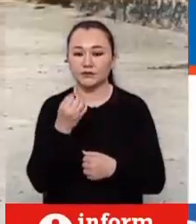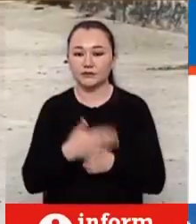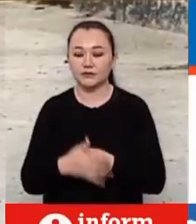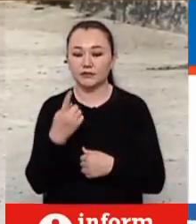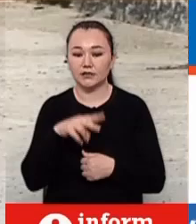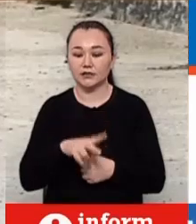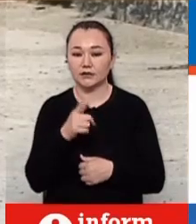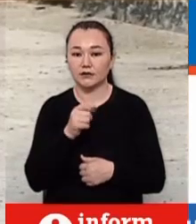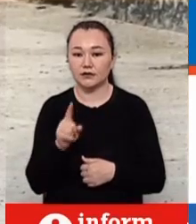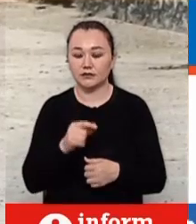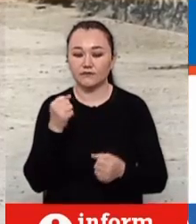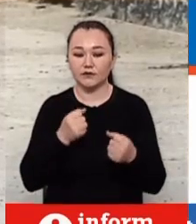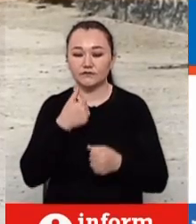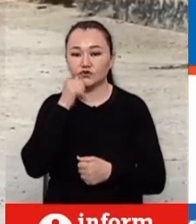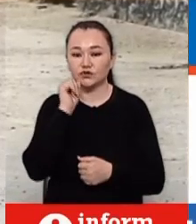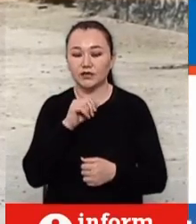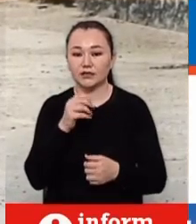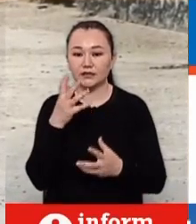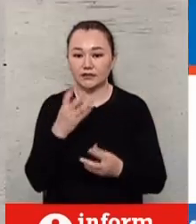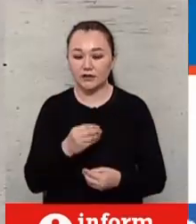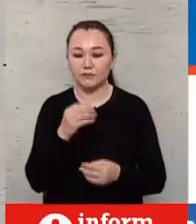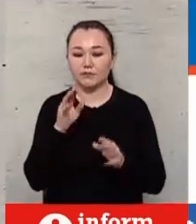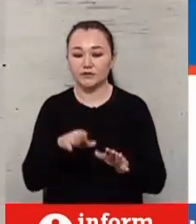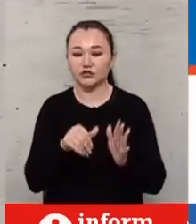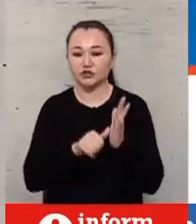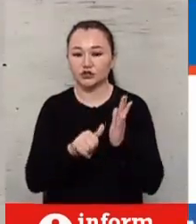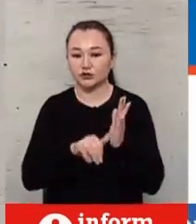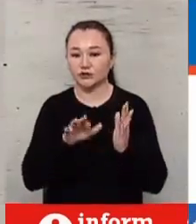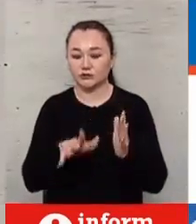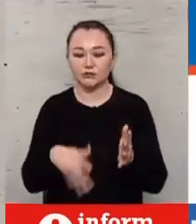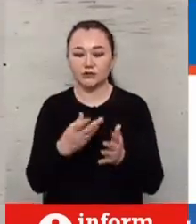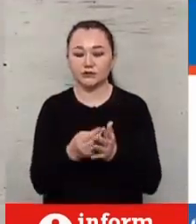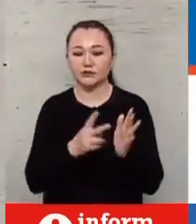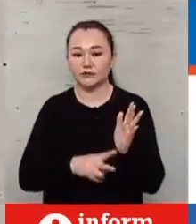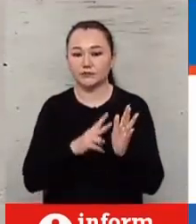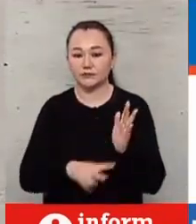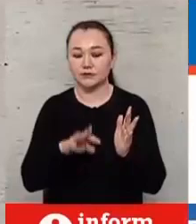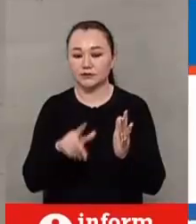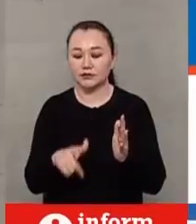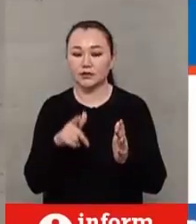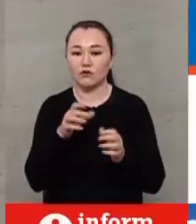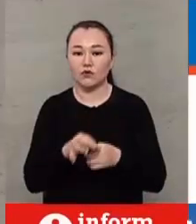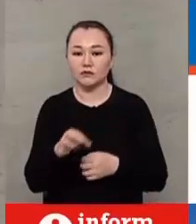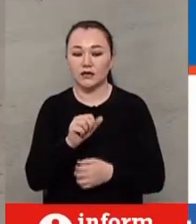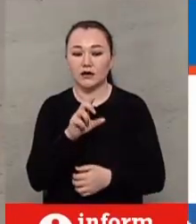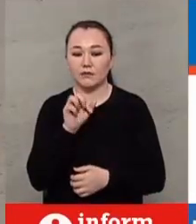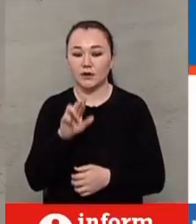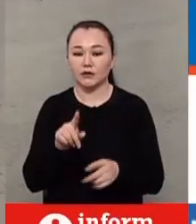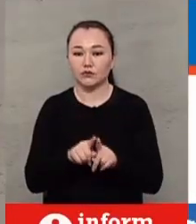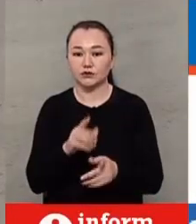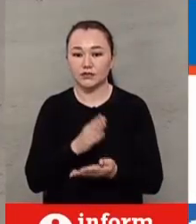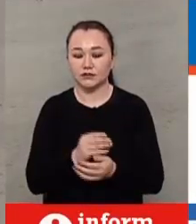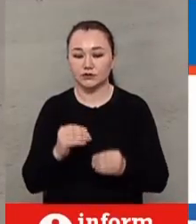за литр газа водителей Со вчерашнего дня вместо 60 тенге оплатят 70 А в области Абай также есть